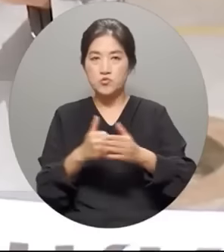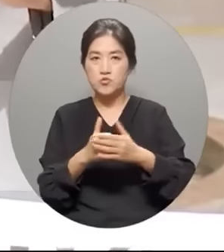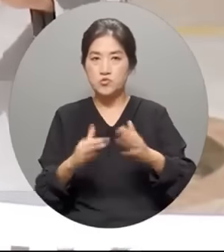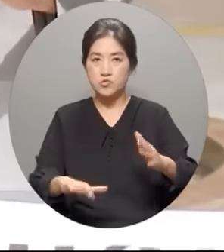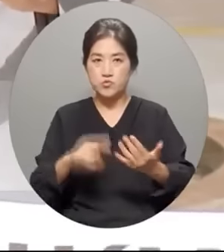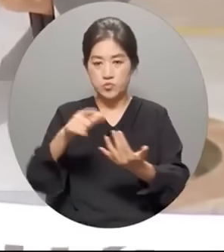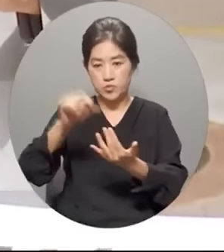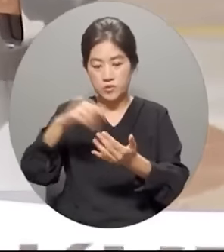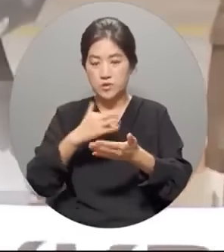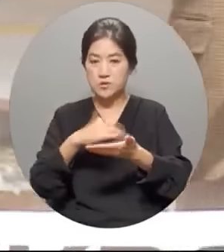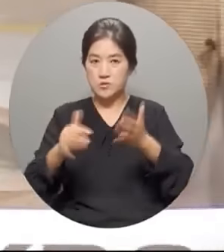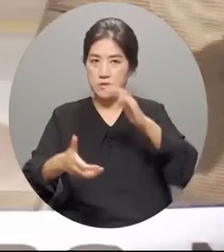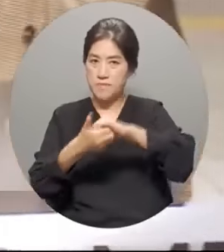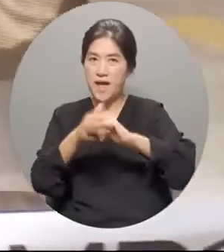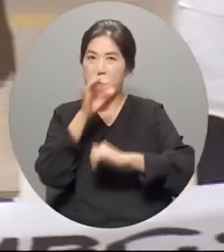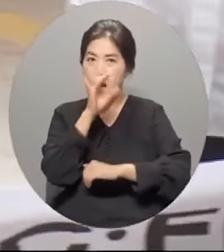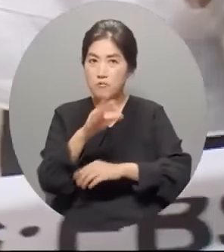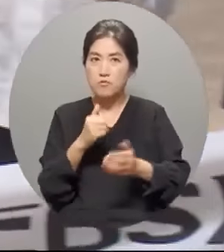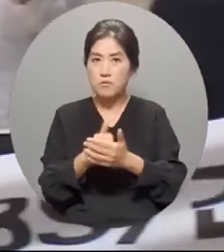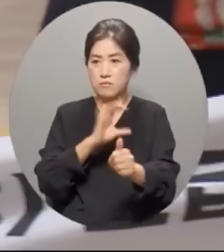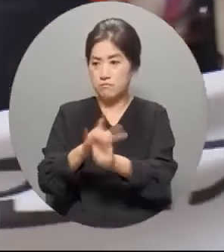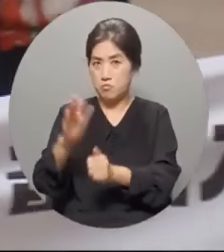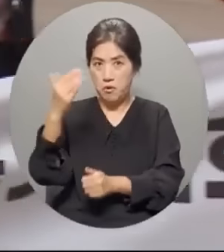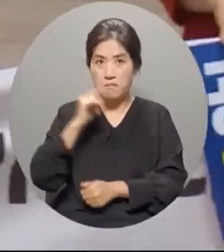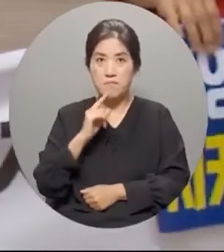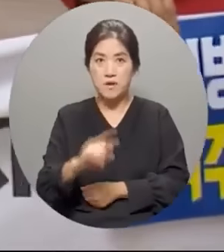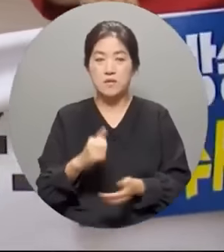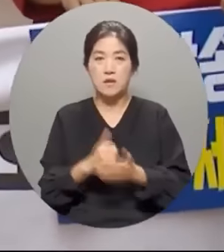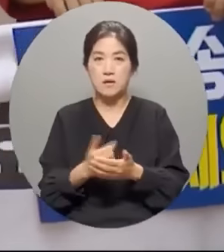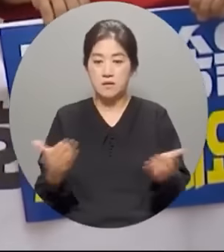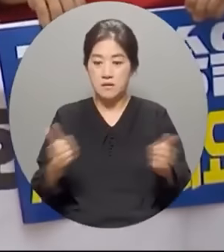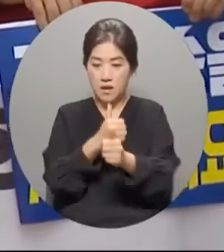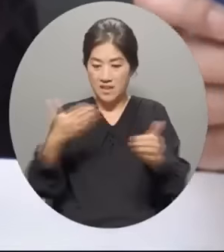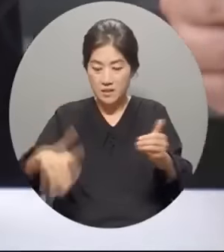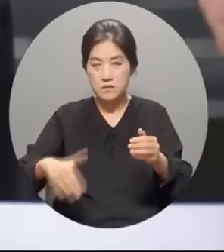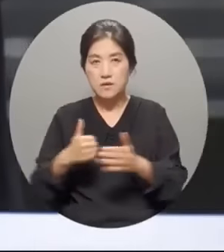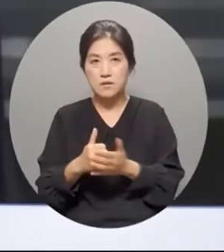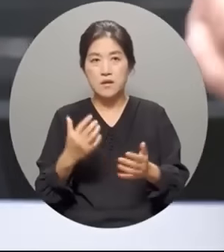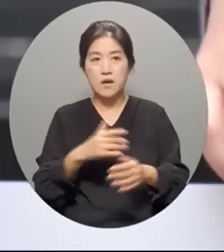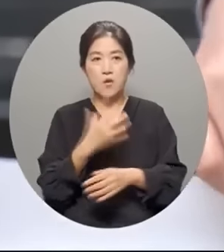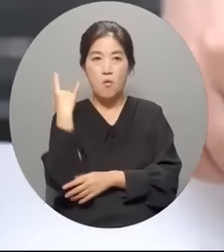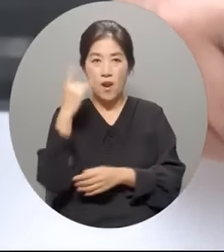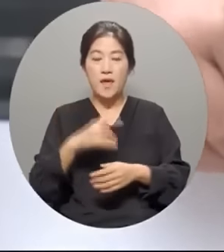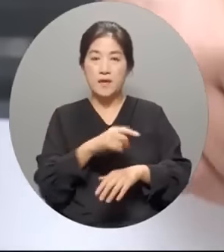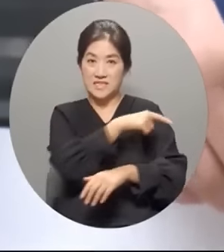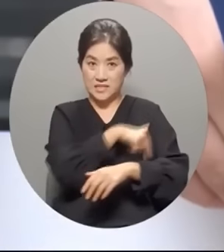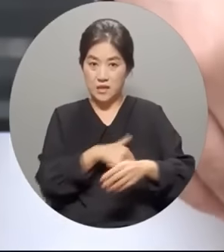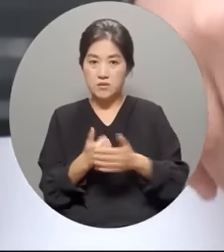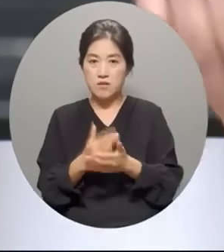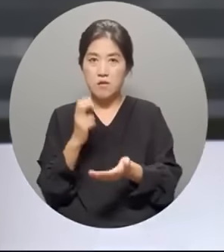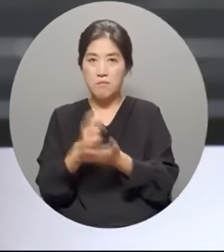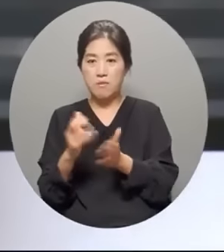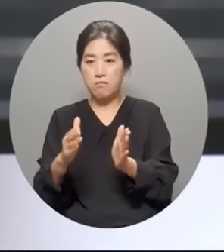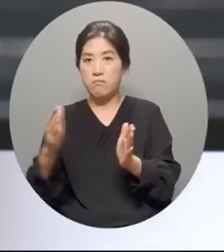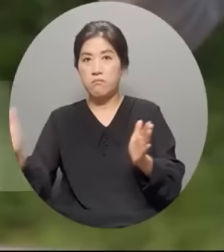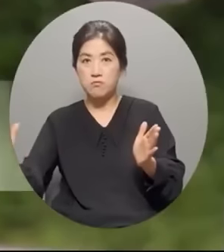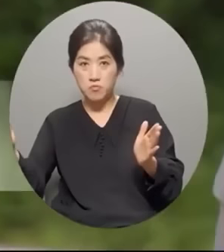역시 효령 여부가 논란입니다 후임이 정해지지 않은 기존 이사들은 관련법에 따라 임기가